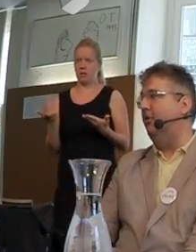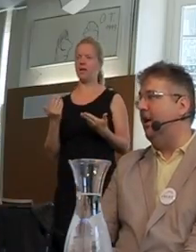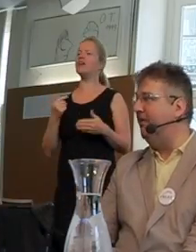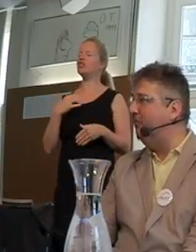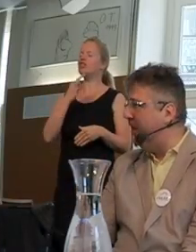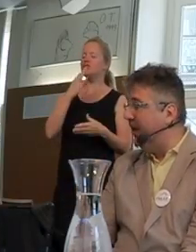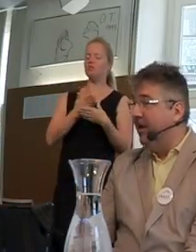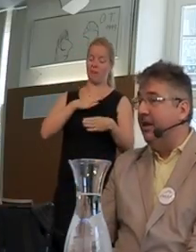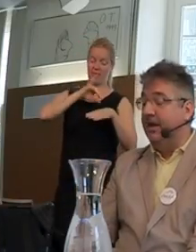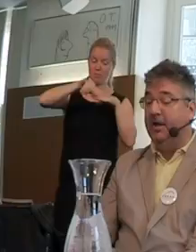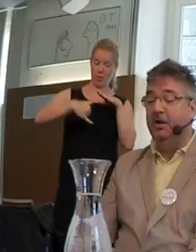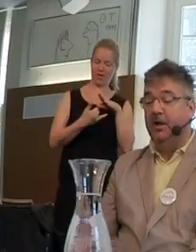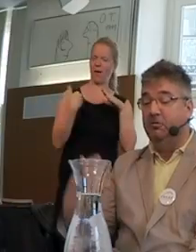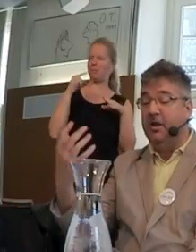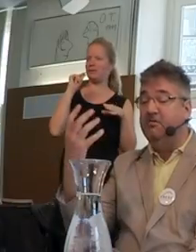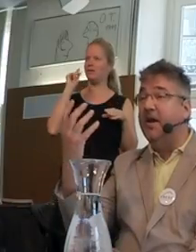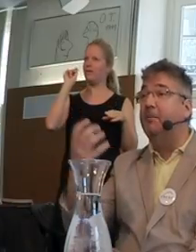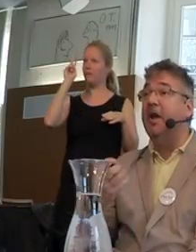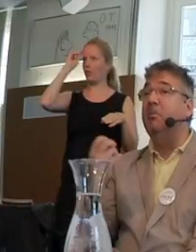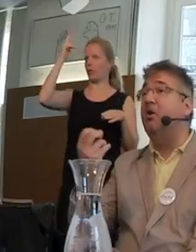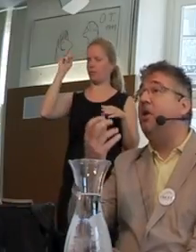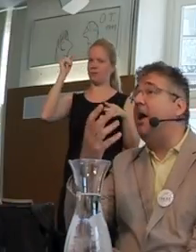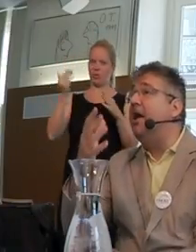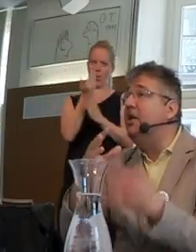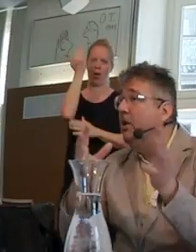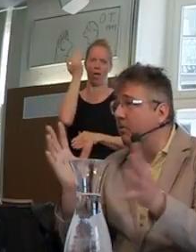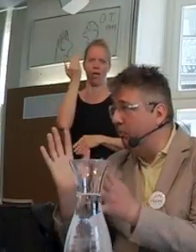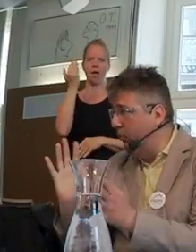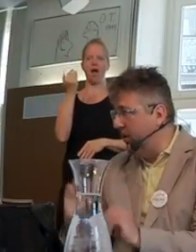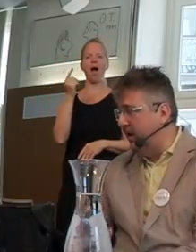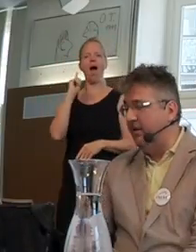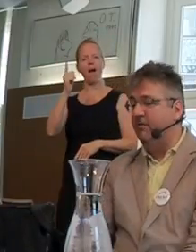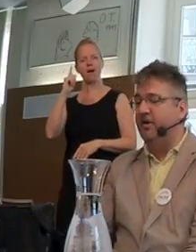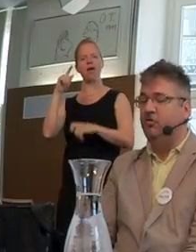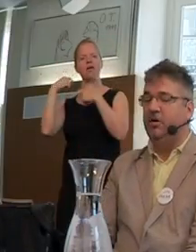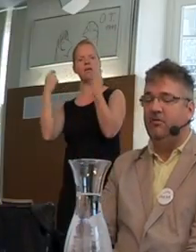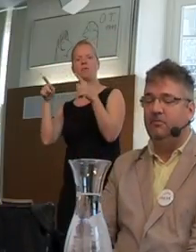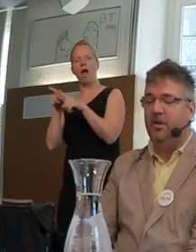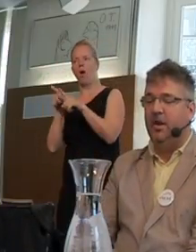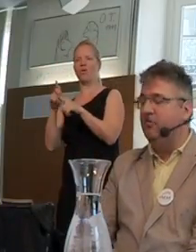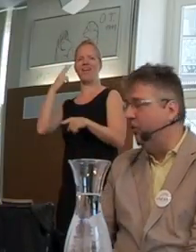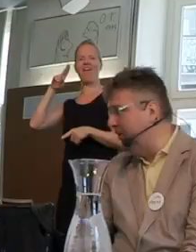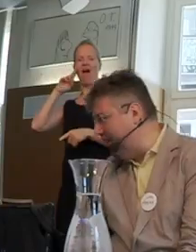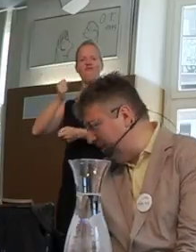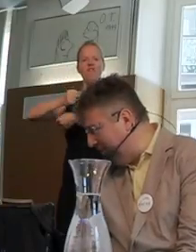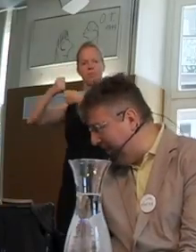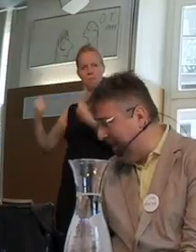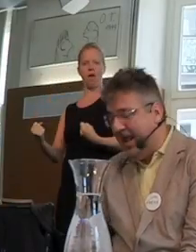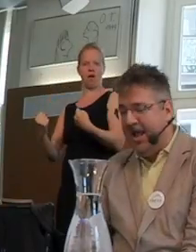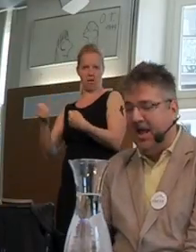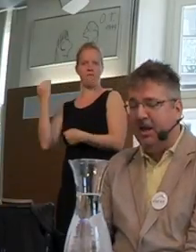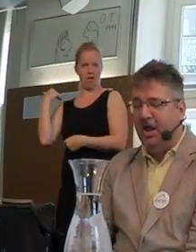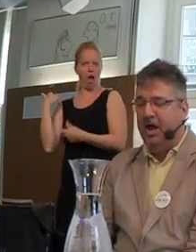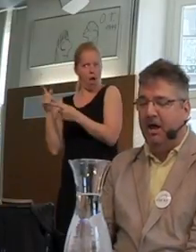hatten ja auch den Herrn Fettberg, der eine... Also das wäre meiner Meinung nach eine Möglichkeit des Einstiegs. So, und jetzt habe ich aber